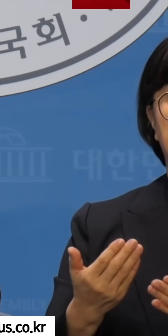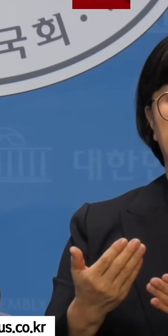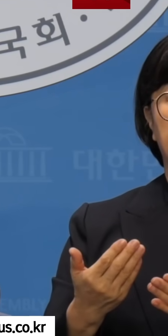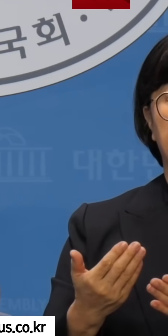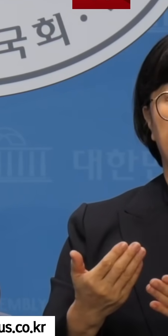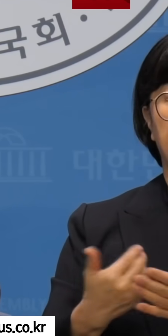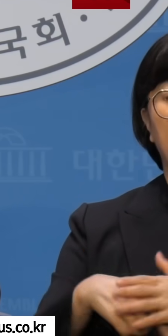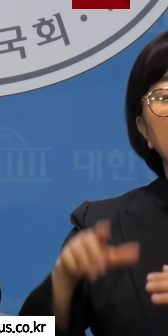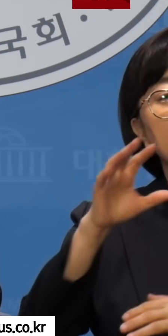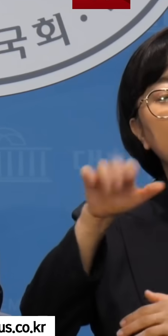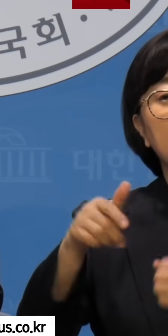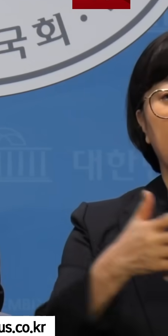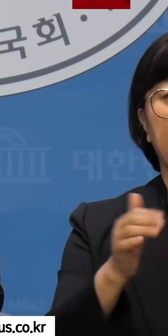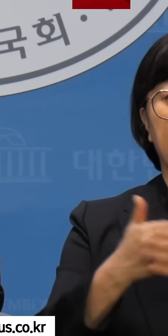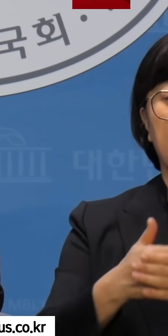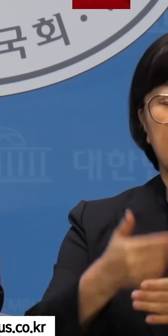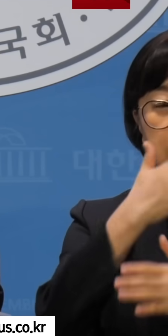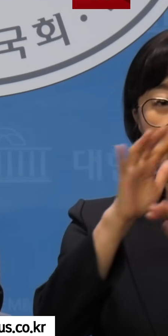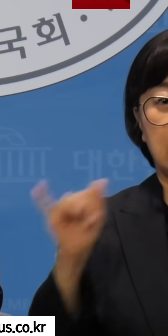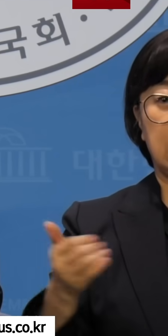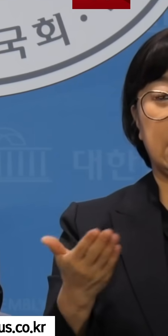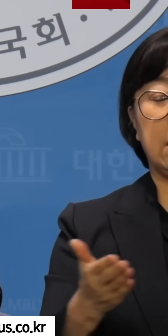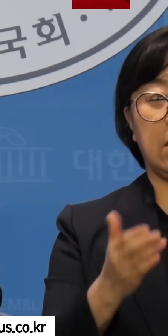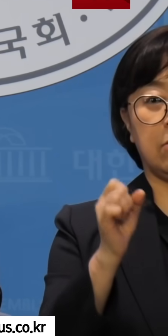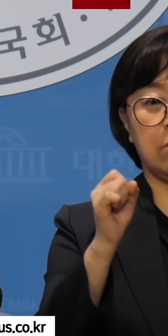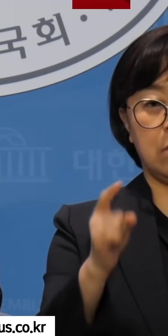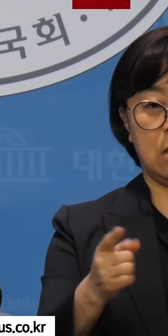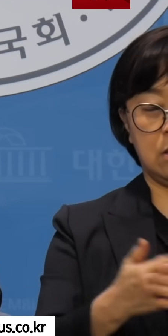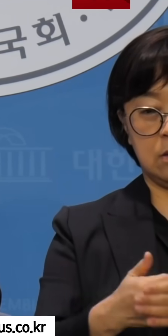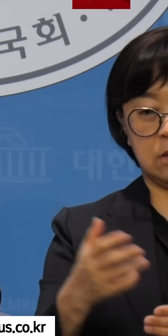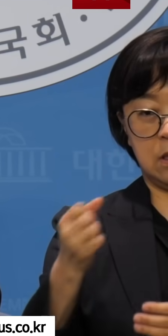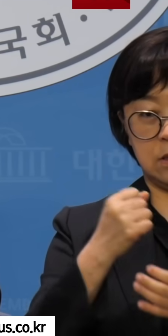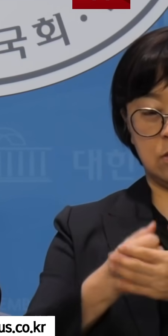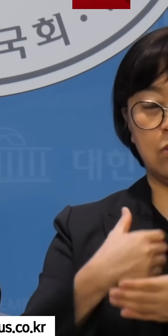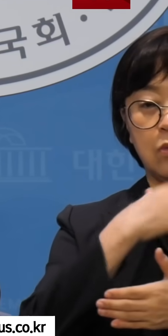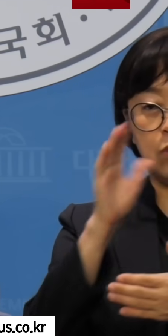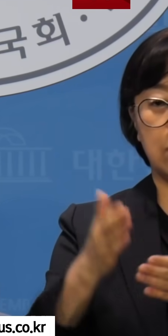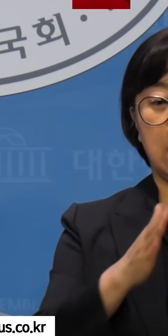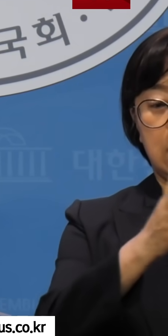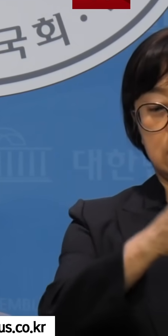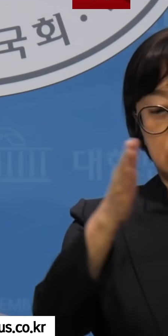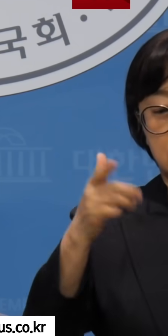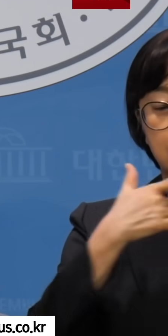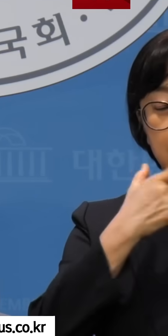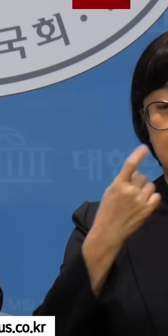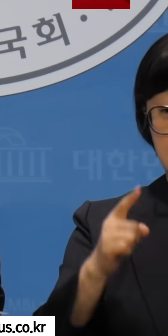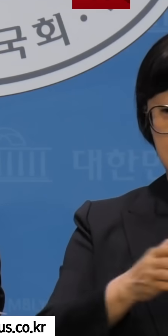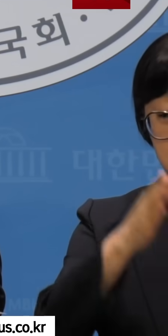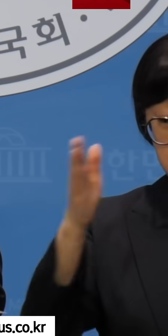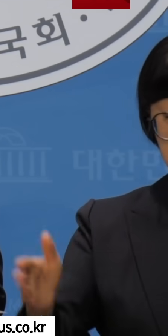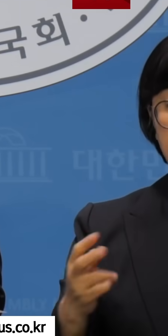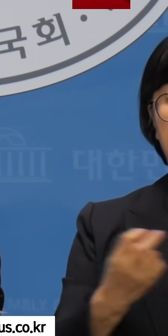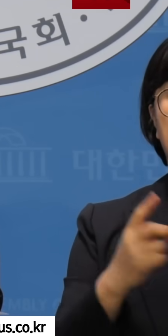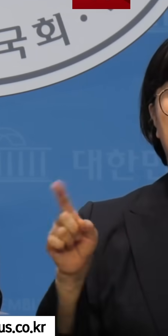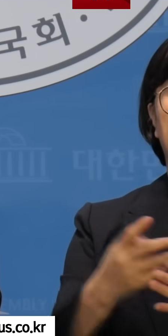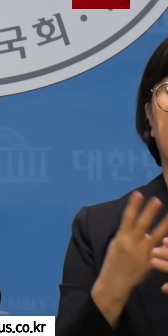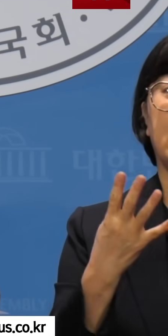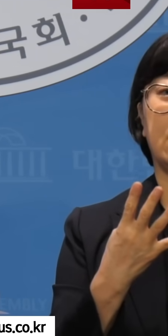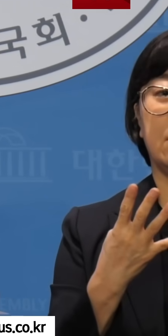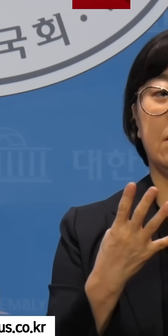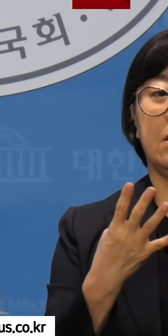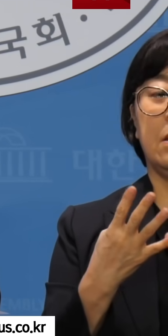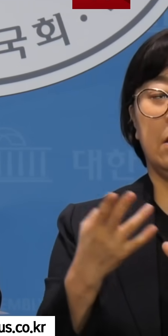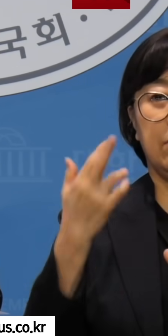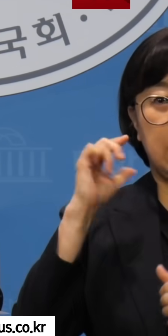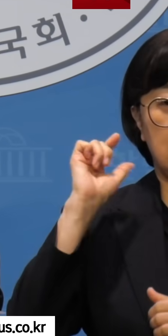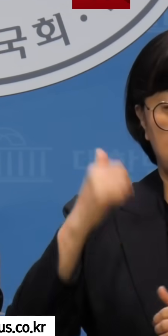것인가? 청년의 일할 기회를 늘리면서 노년의 정년을 연장할 수 있는 방법은 무엇인가? 넷째,